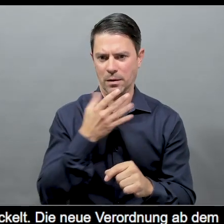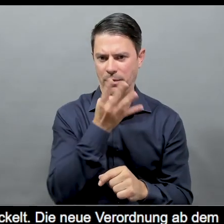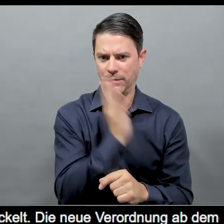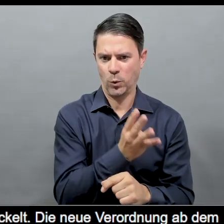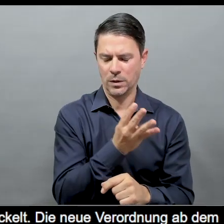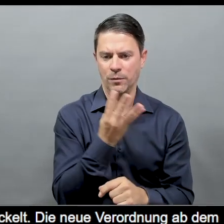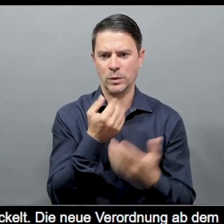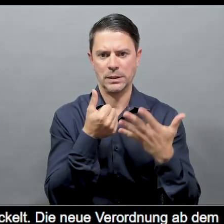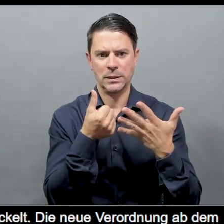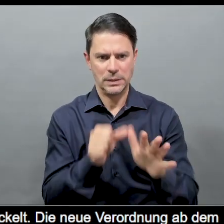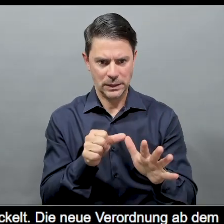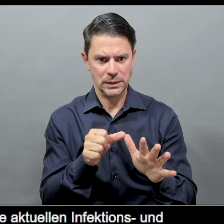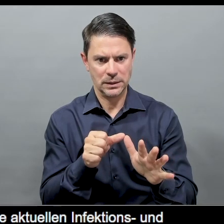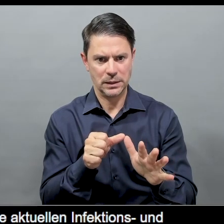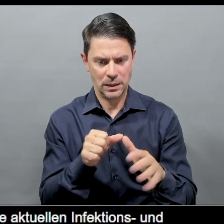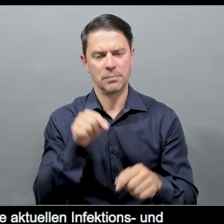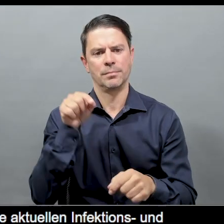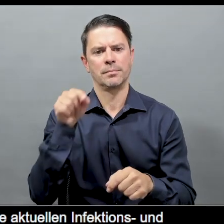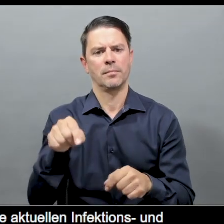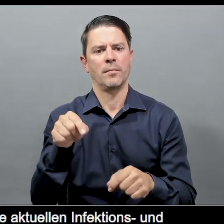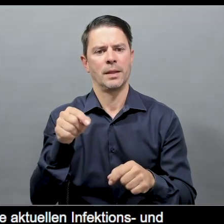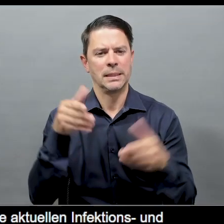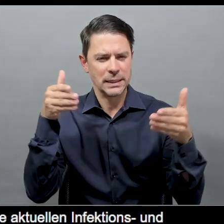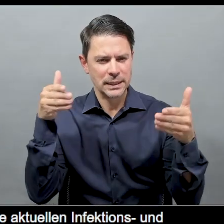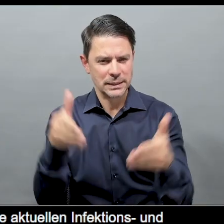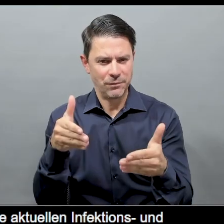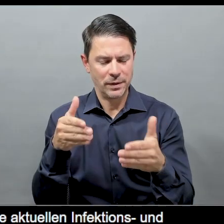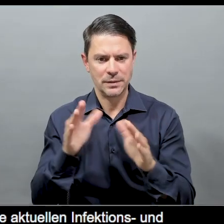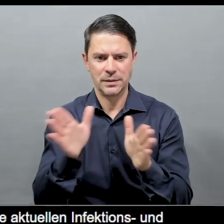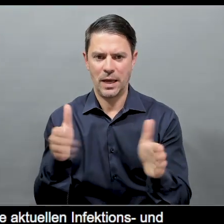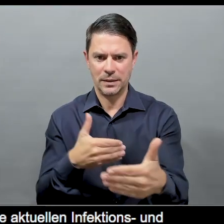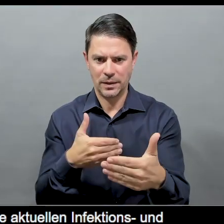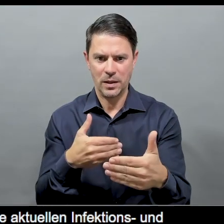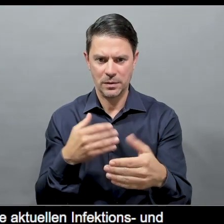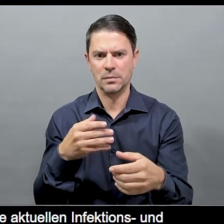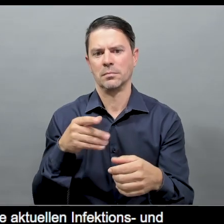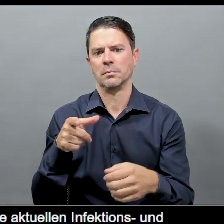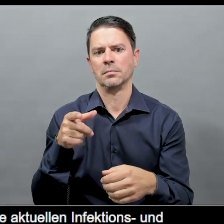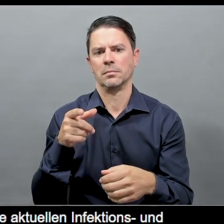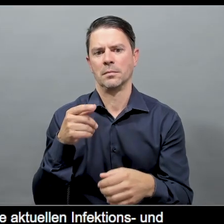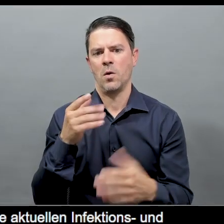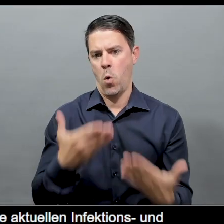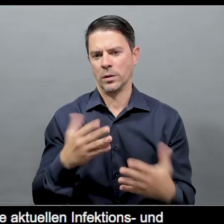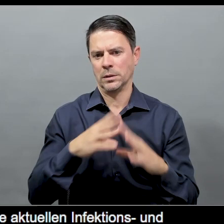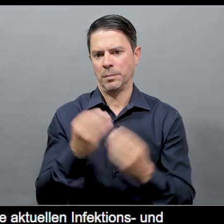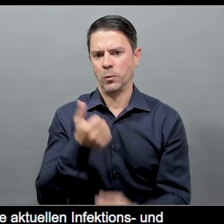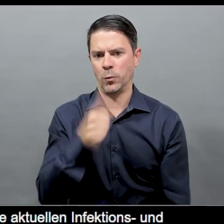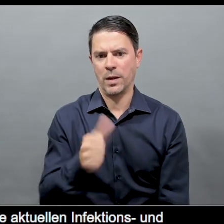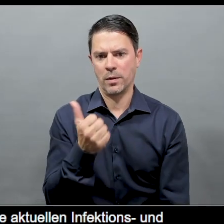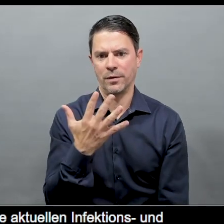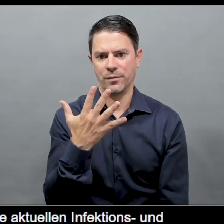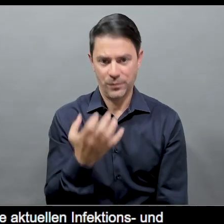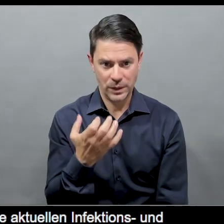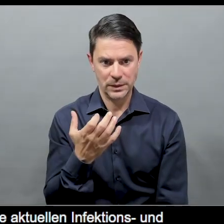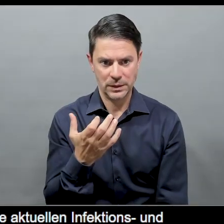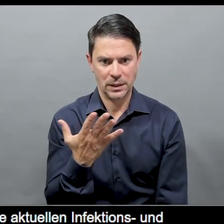diese Großereignisse, da hat man es immer wieder gesehen, ob das in Straubing war oder in anderen Orten, so wird es vermutlich auch in München sein. Das heißt, nach